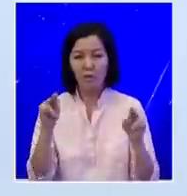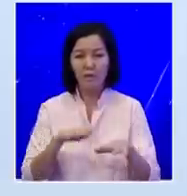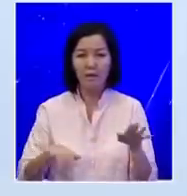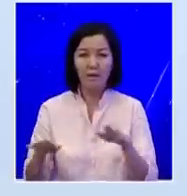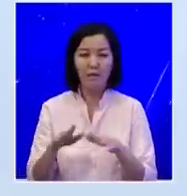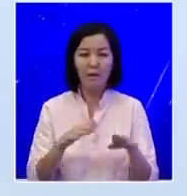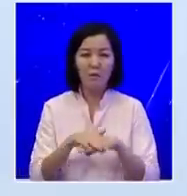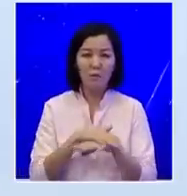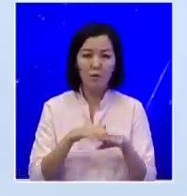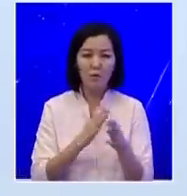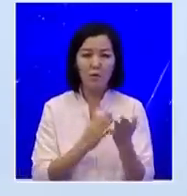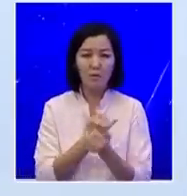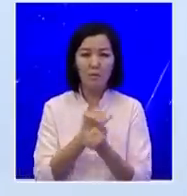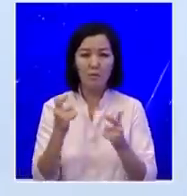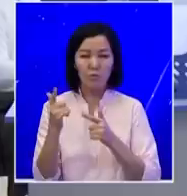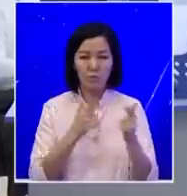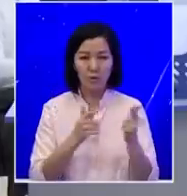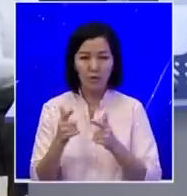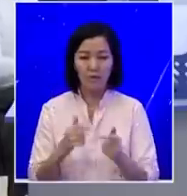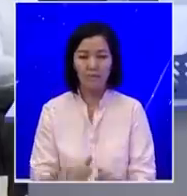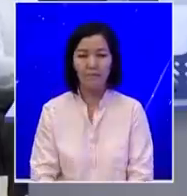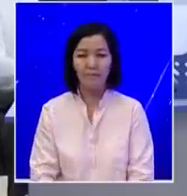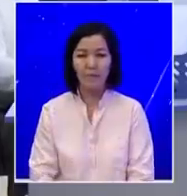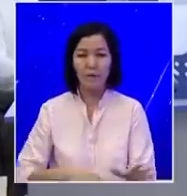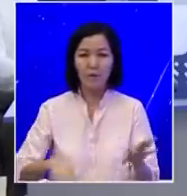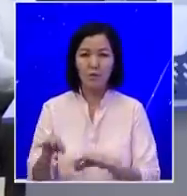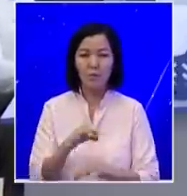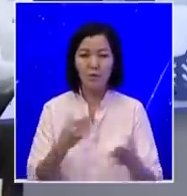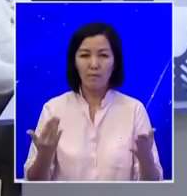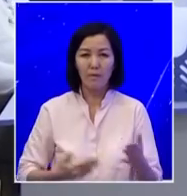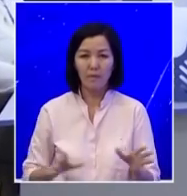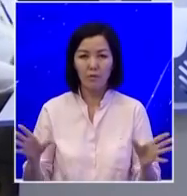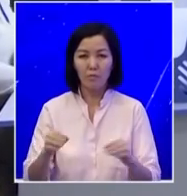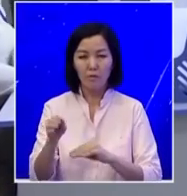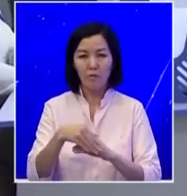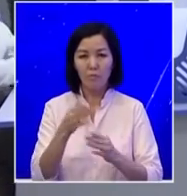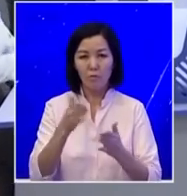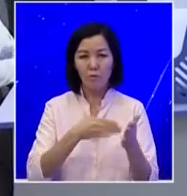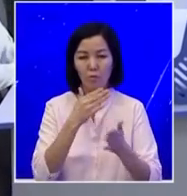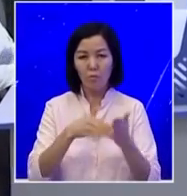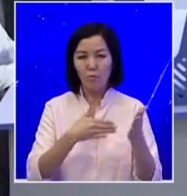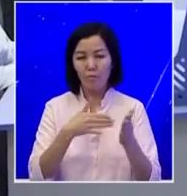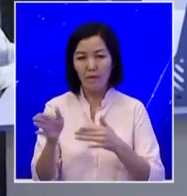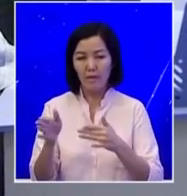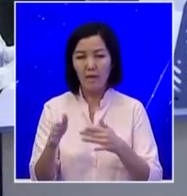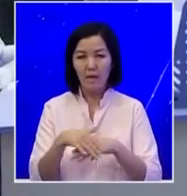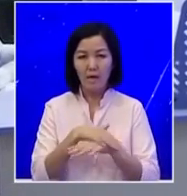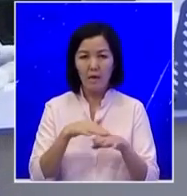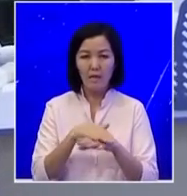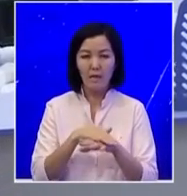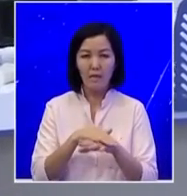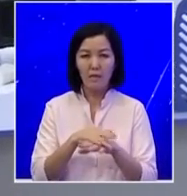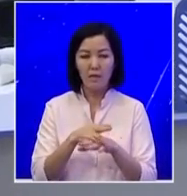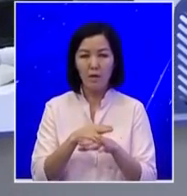кеңсесі тұрғындар үшін қызмет көрсетуге дайын. Бұл жобаның басты мақсаты тұрмыстық сыбайлас жемқорлықты жою, халық арасында халыққа қолайлы